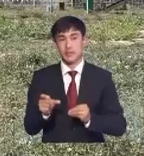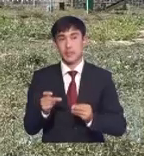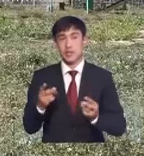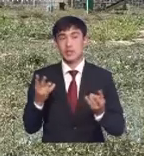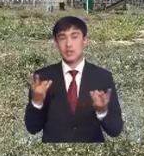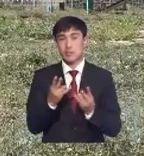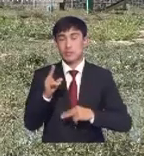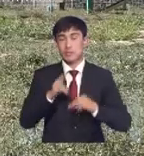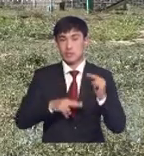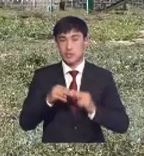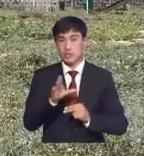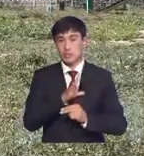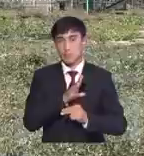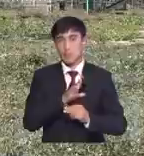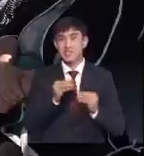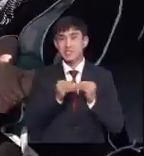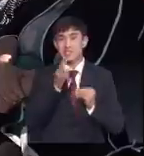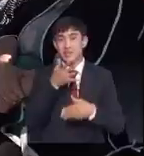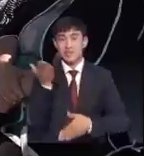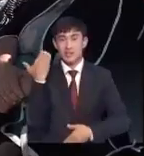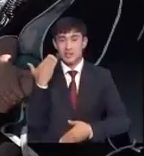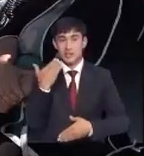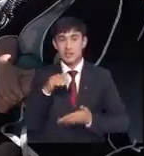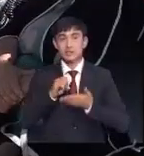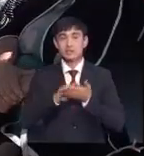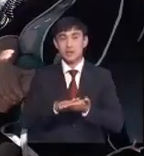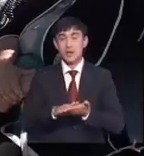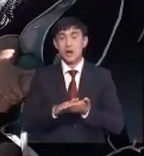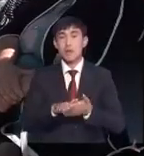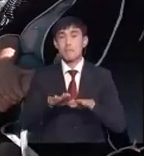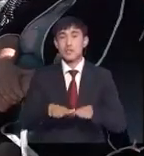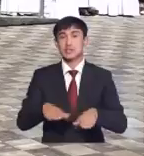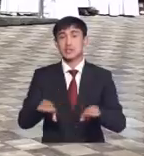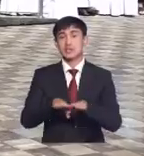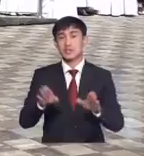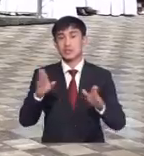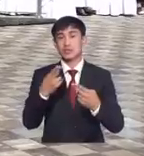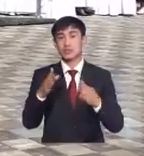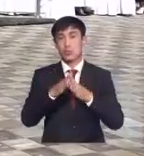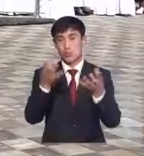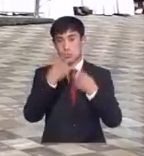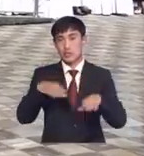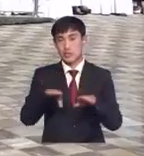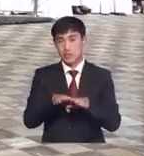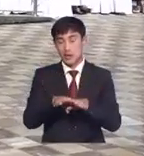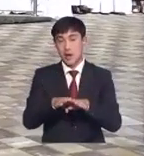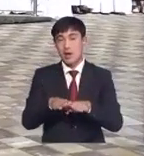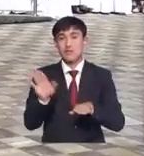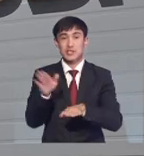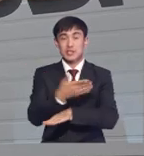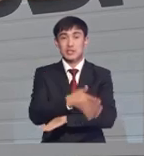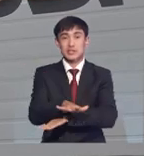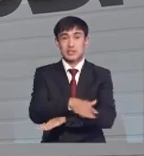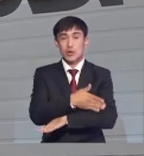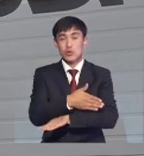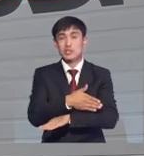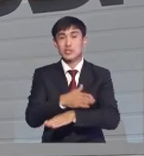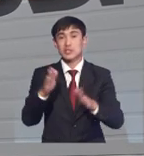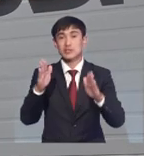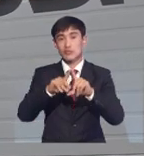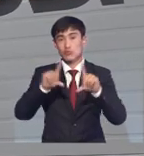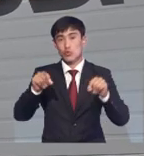в его строительстве возникла еще 10 лет назад, после закрытия местного ДК. С тех пор все торжества проходили на улице или в здании школы. Теперь в